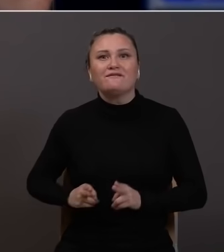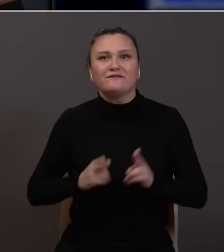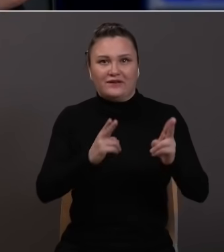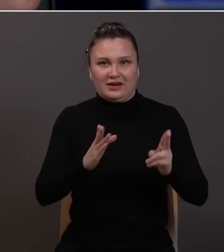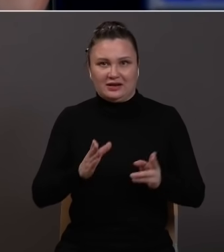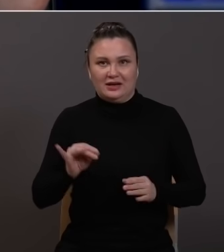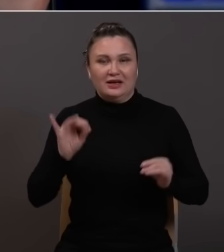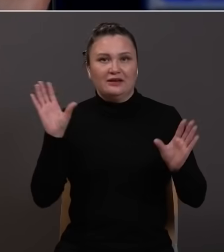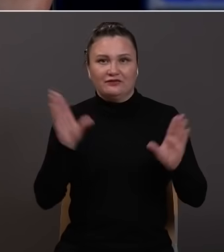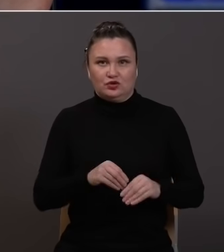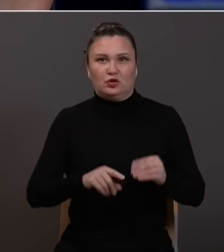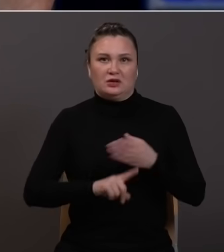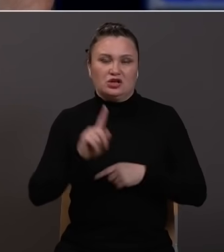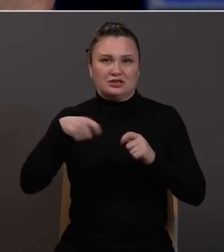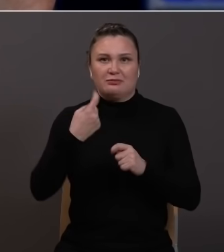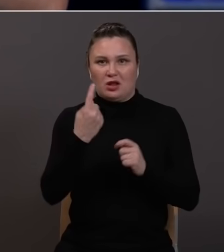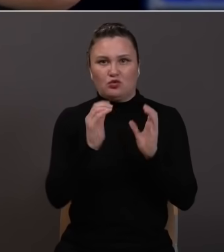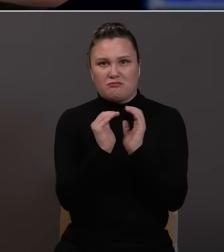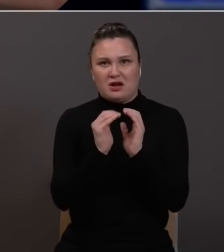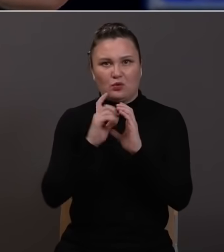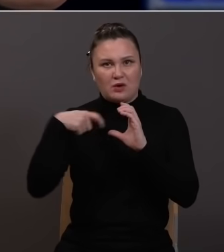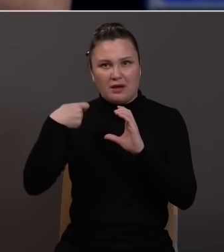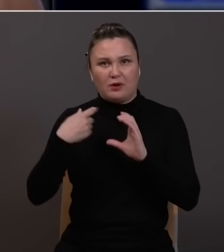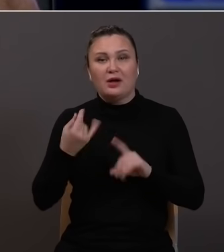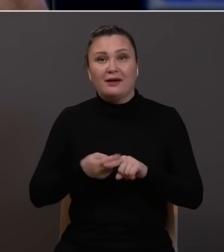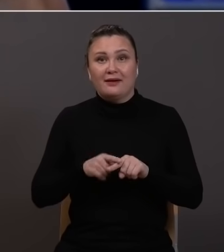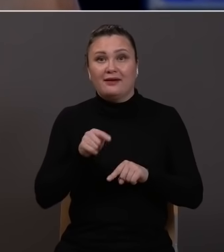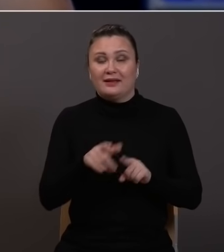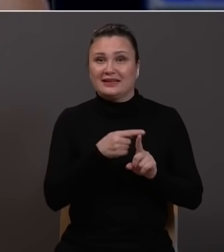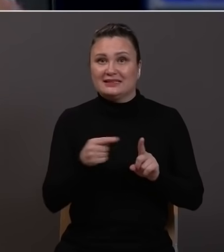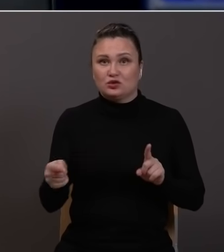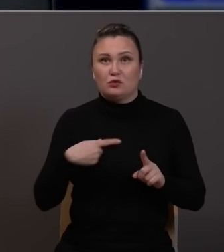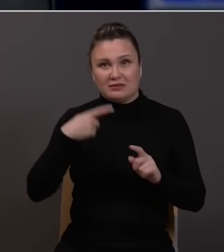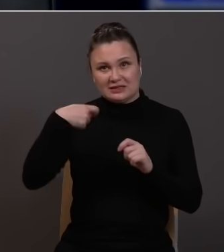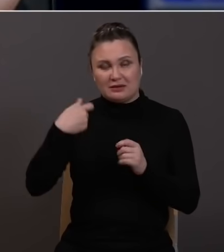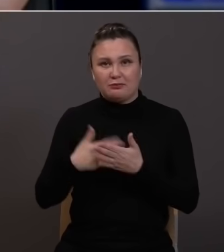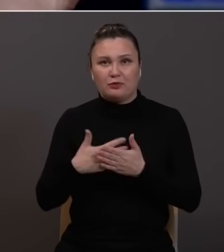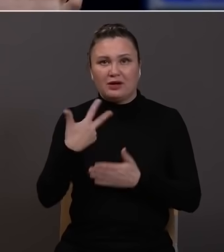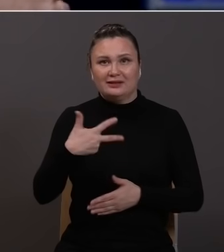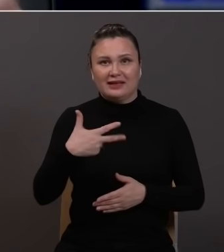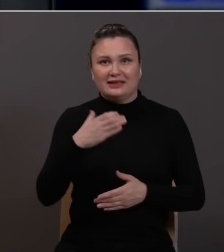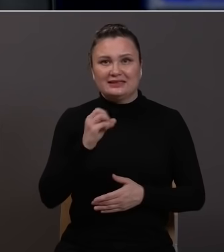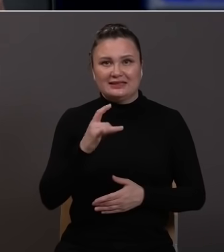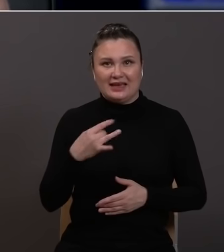Только выехали. И все я начал снимать на эту маленькую камеру. И этот сезон мы сняли, по-моему,